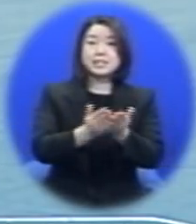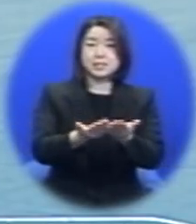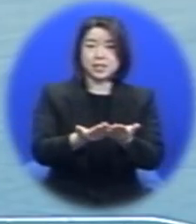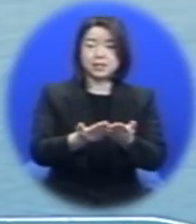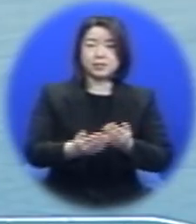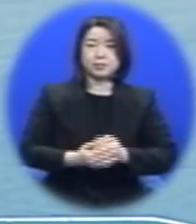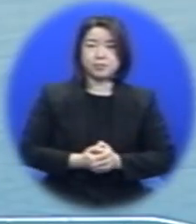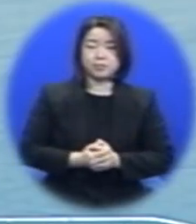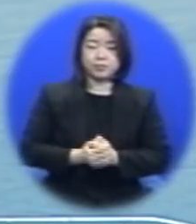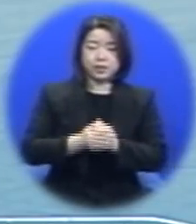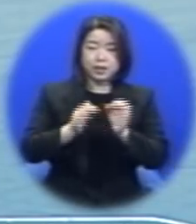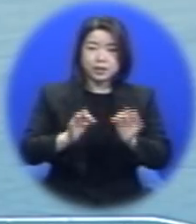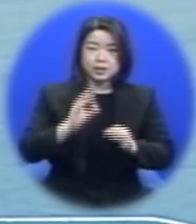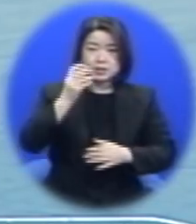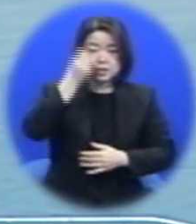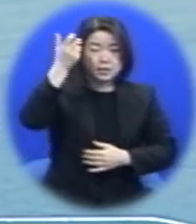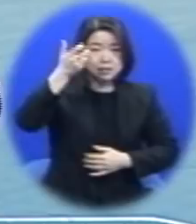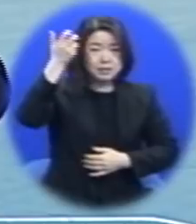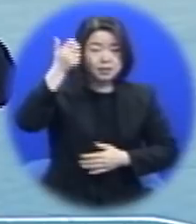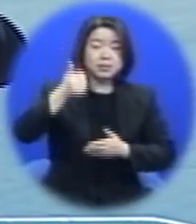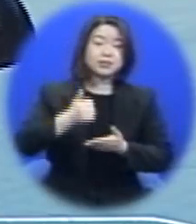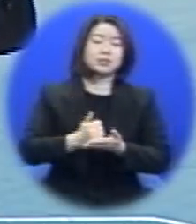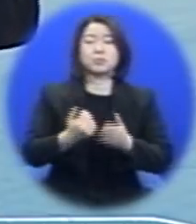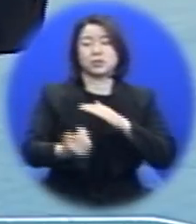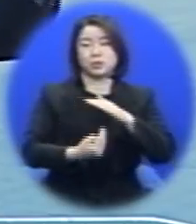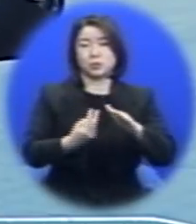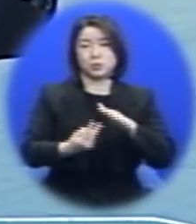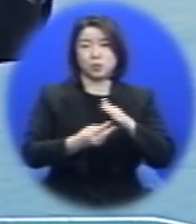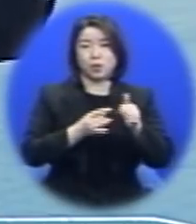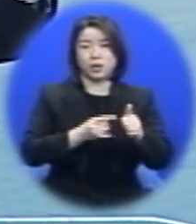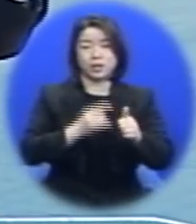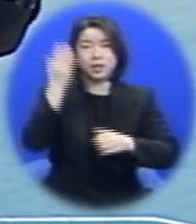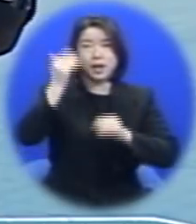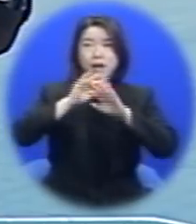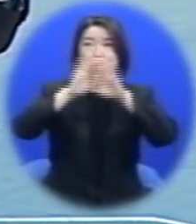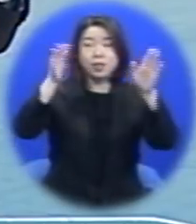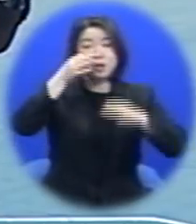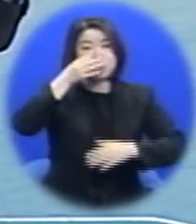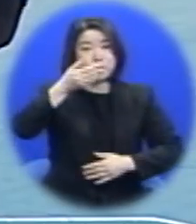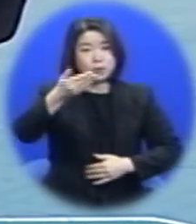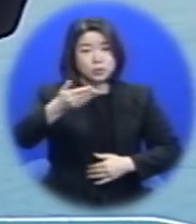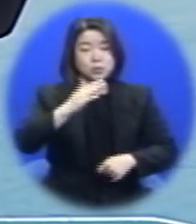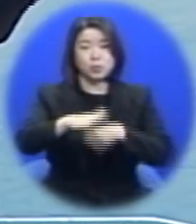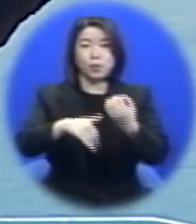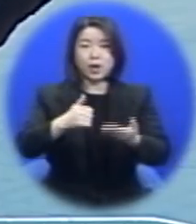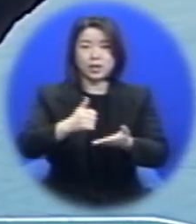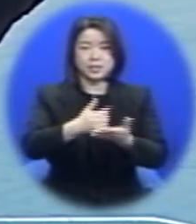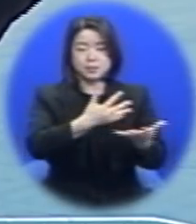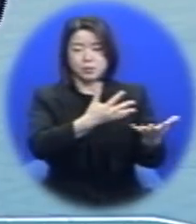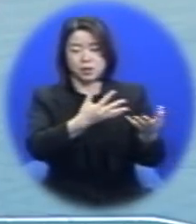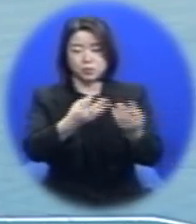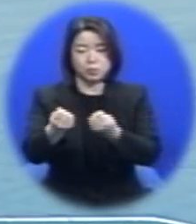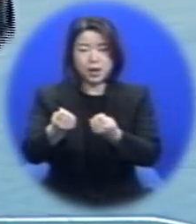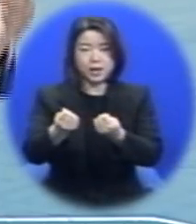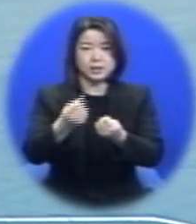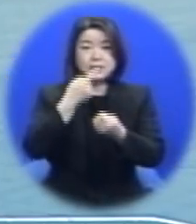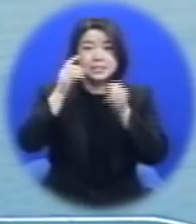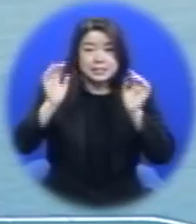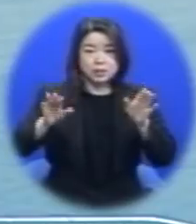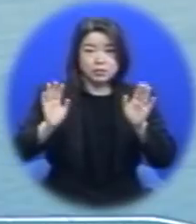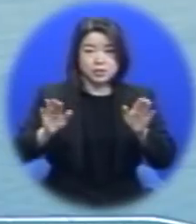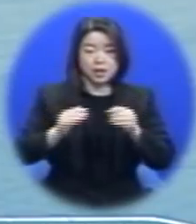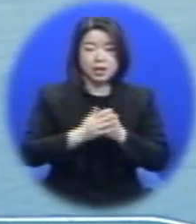이제 성령께서 요한에게 하늘을 보여주시고 하나님과 그리고 수많은 천사들과 천상의